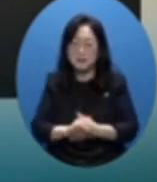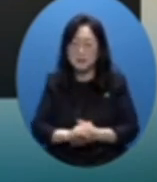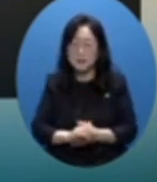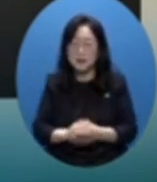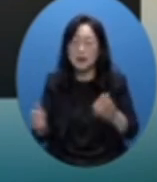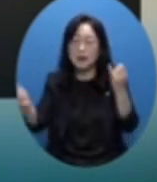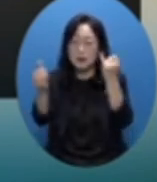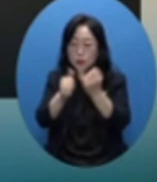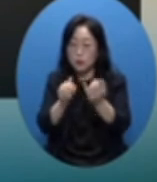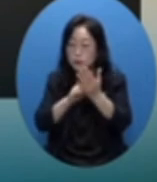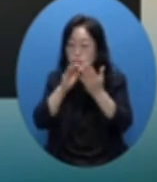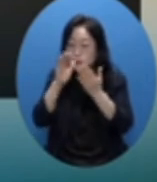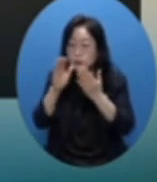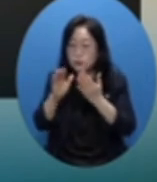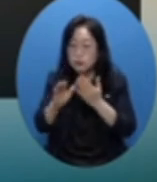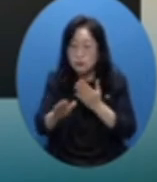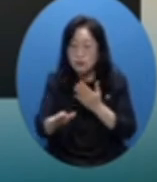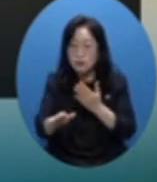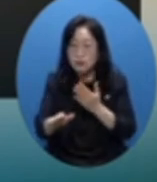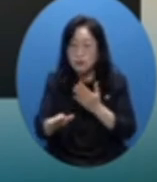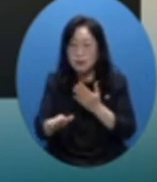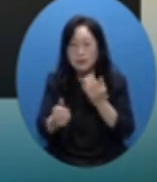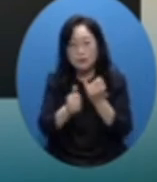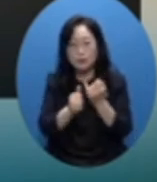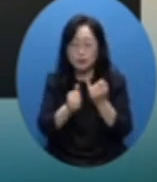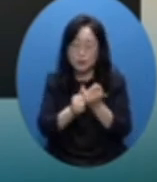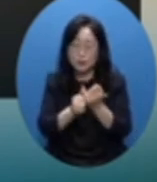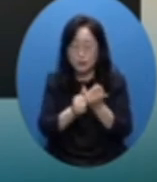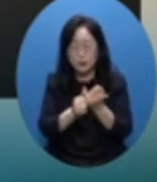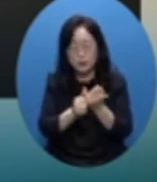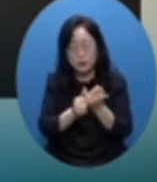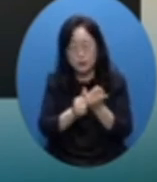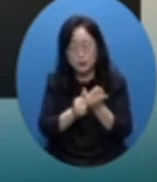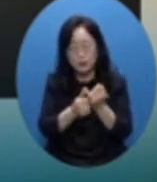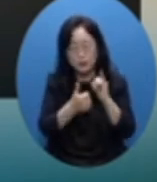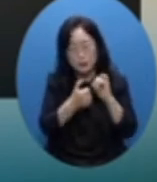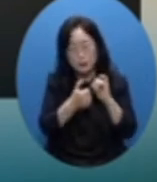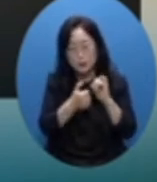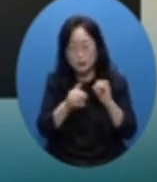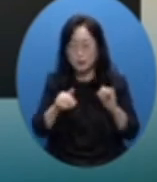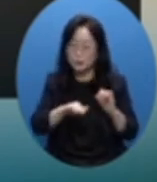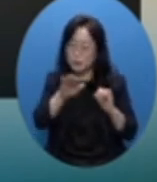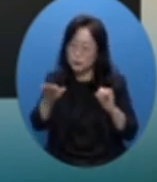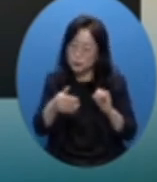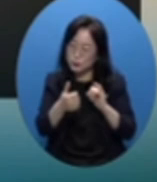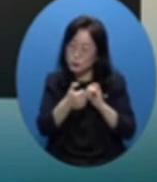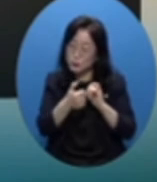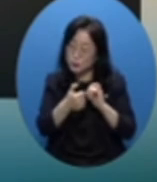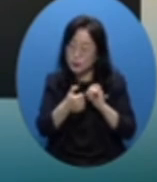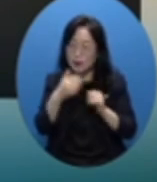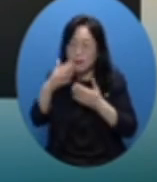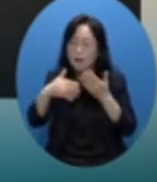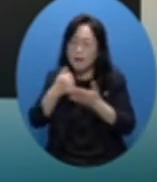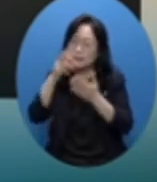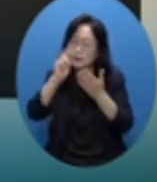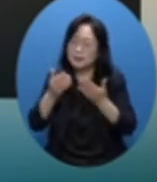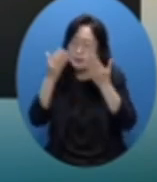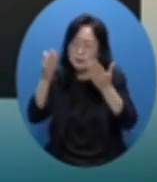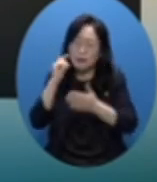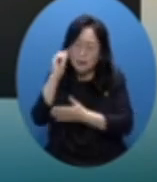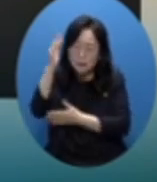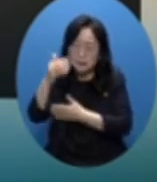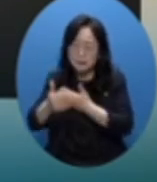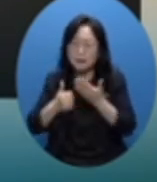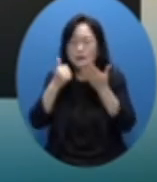결혼하고 나서 부부가 우리는 찬양을 통해서 하나님 경우 돌리는 삶을